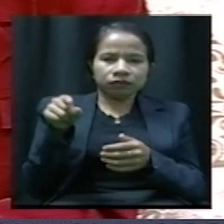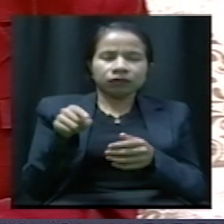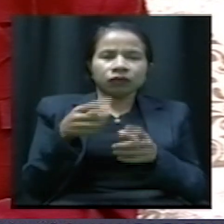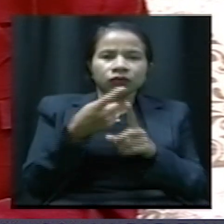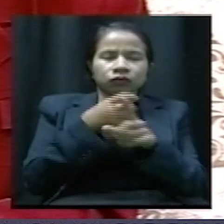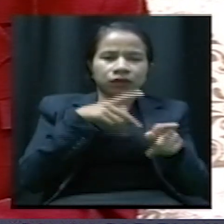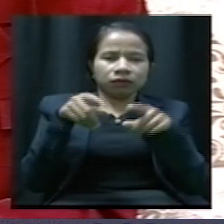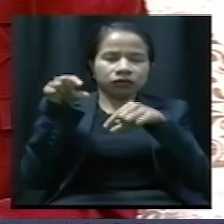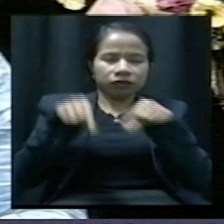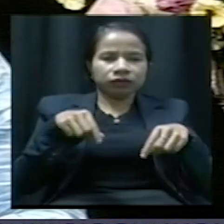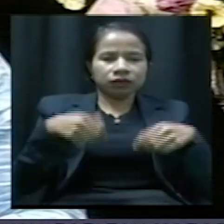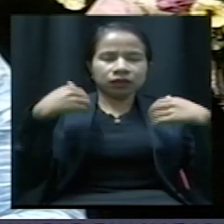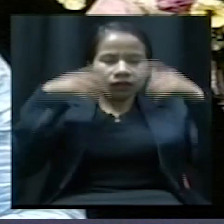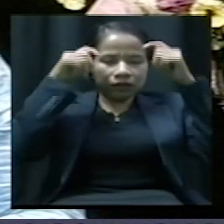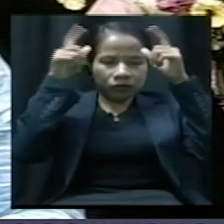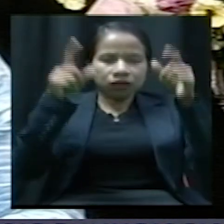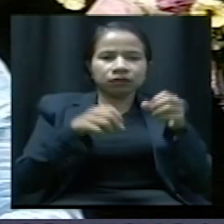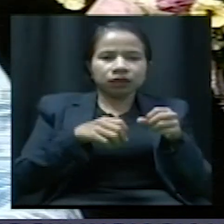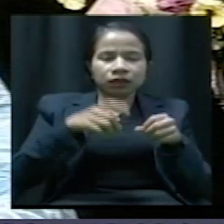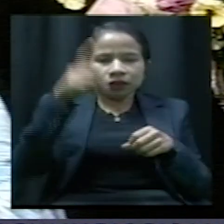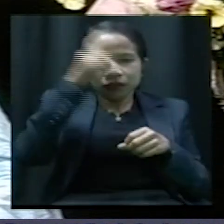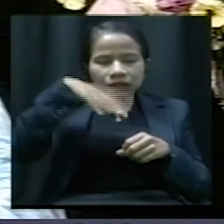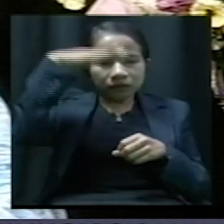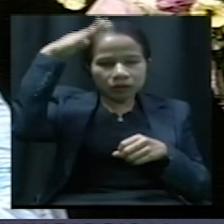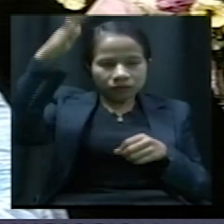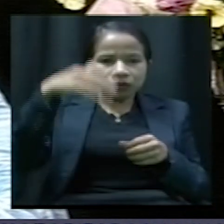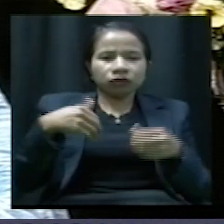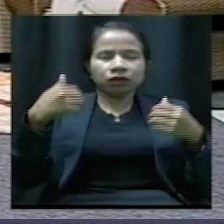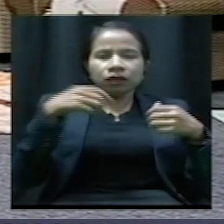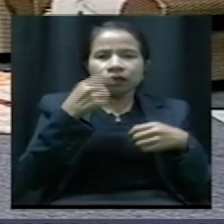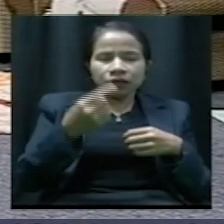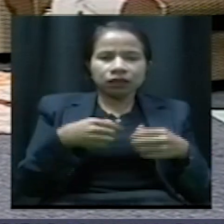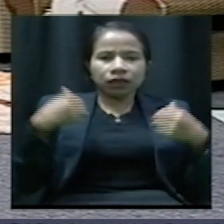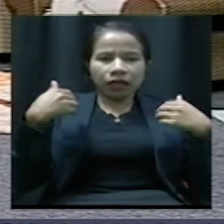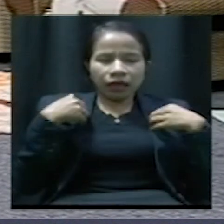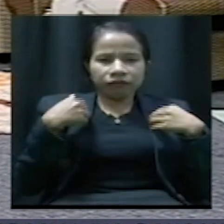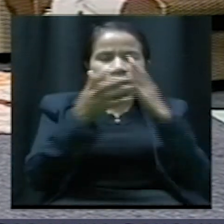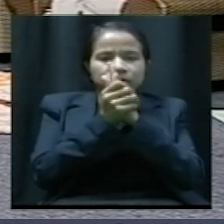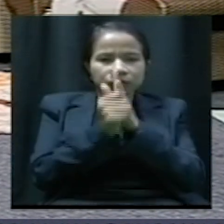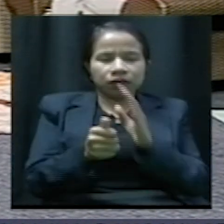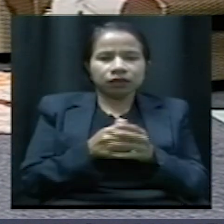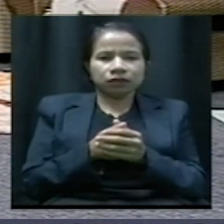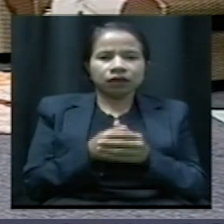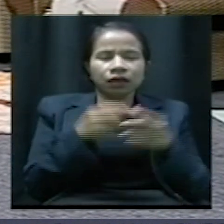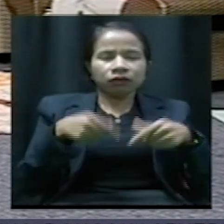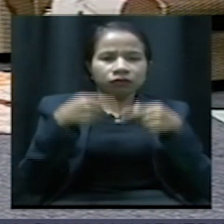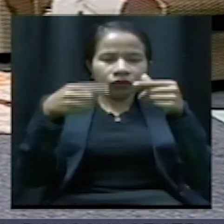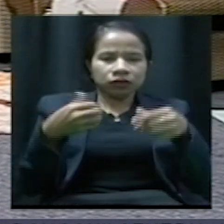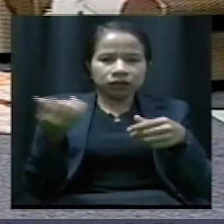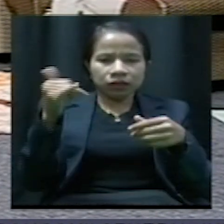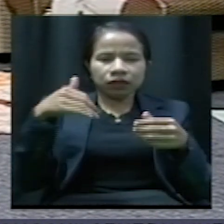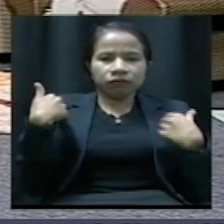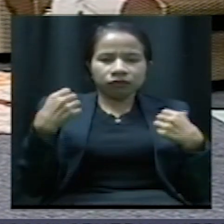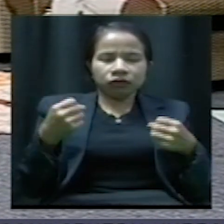emaho deficiência di Timor Leste maka ho idade produtivo significa sira habilidade atu fornece sirne kebit ba